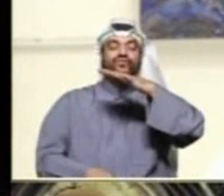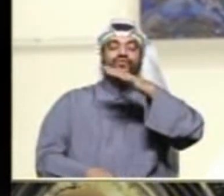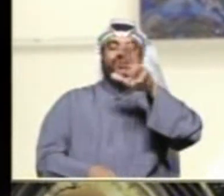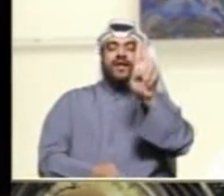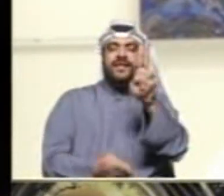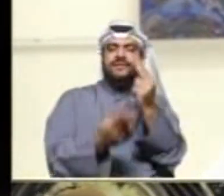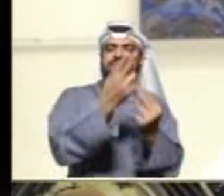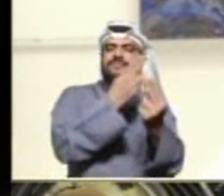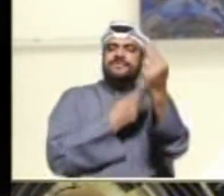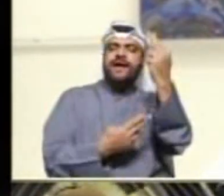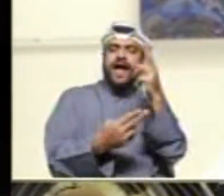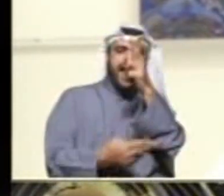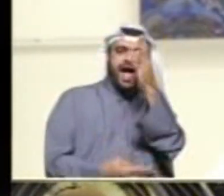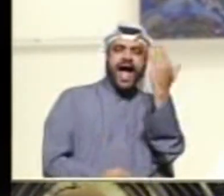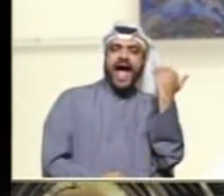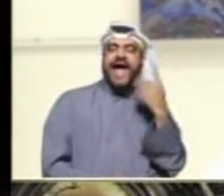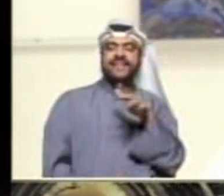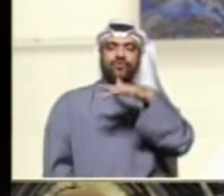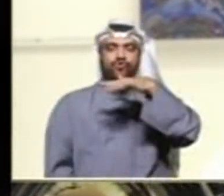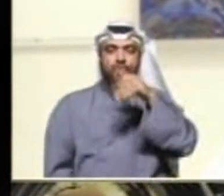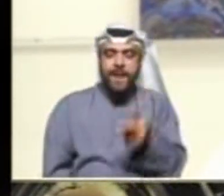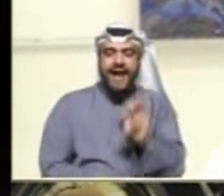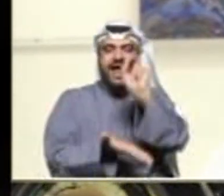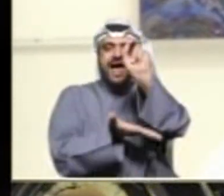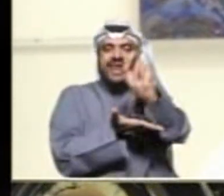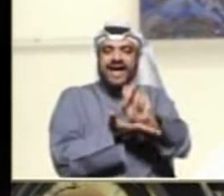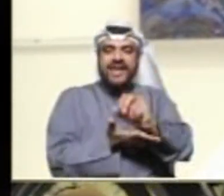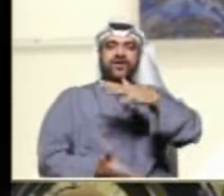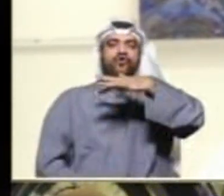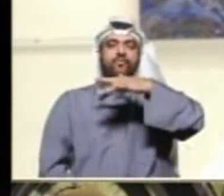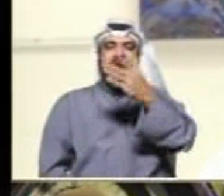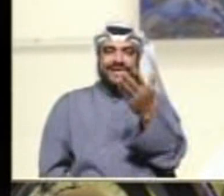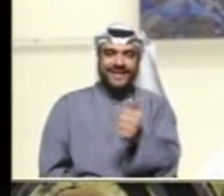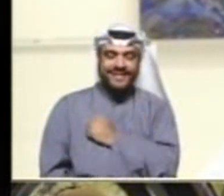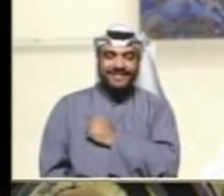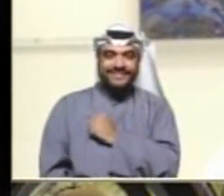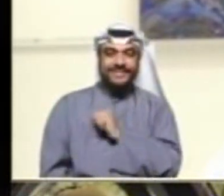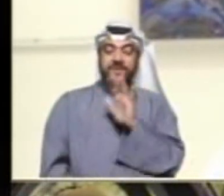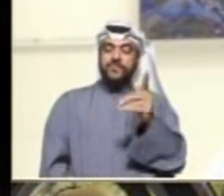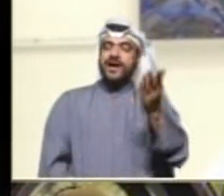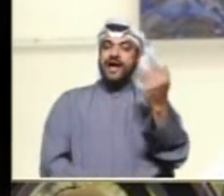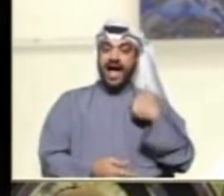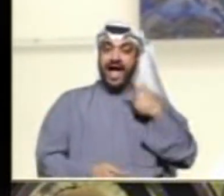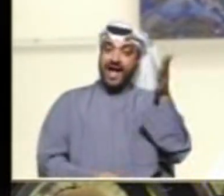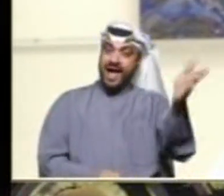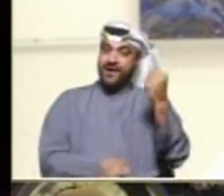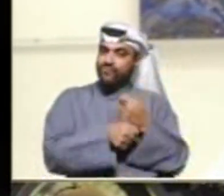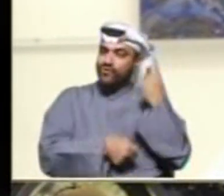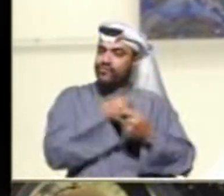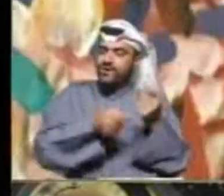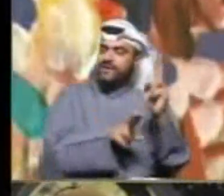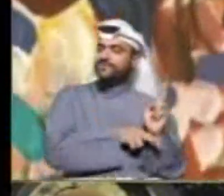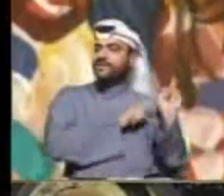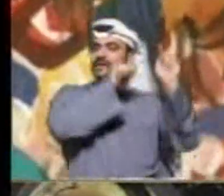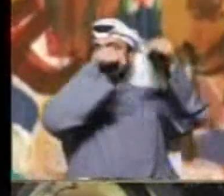علاقة بالموروث العماني والقرية العمانية وربما مسيرتي أنا كفنان